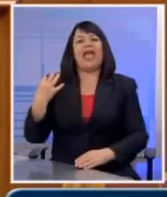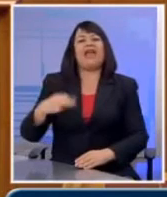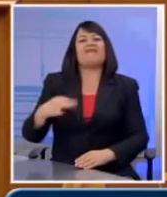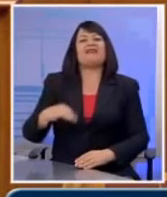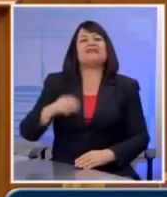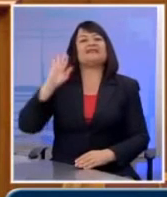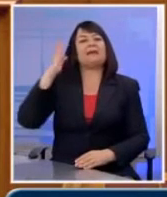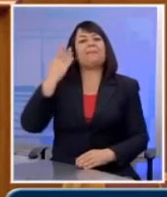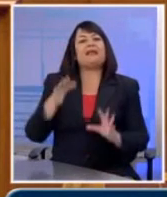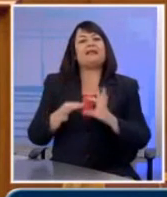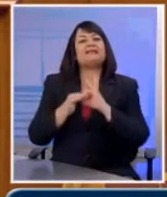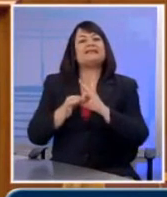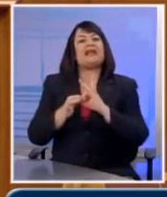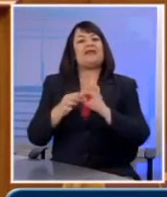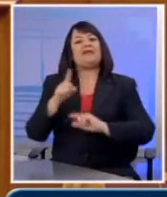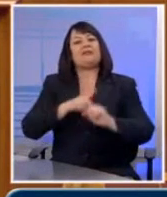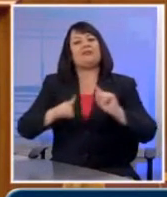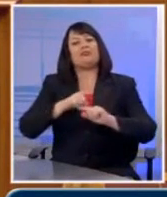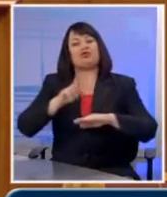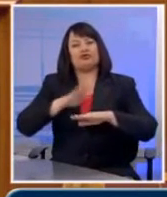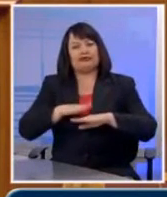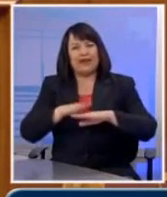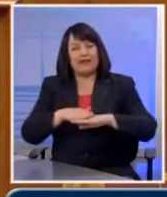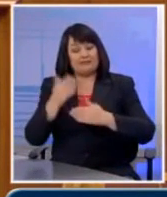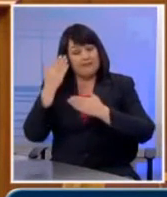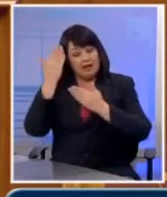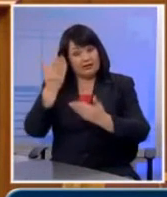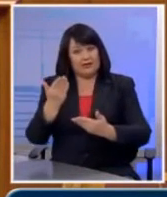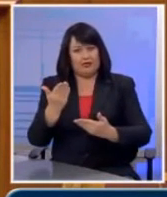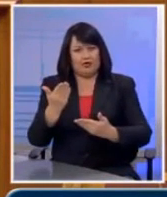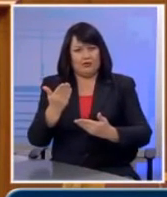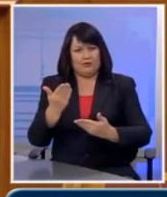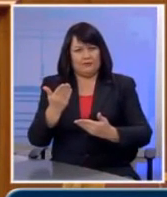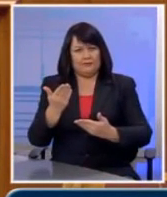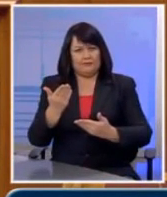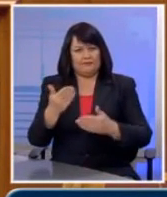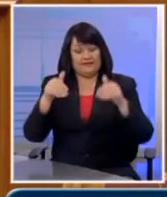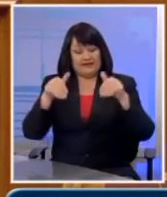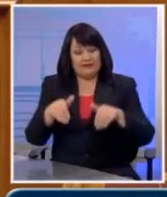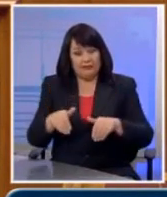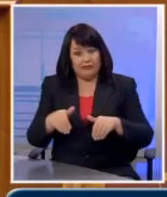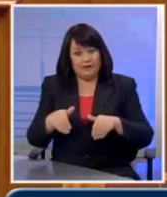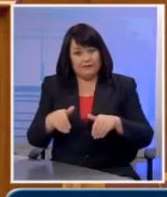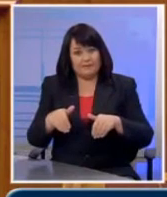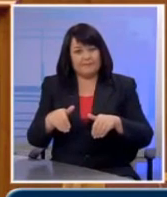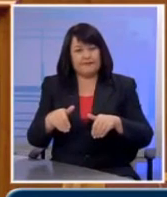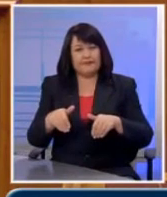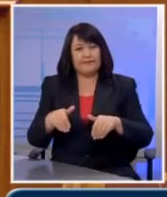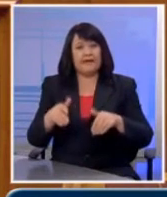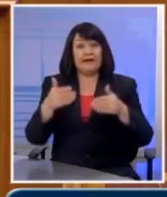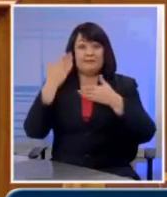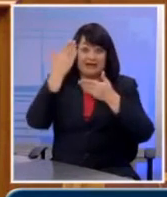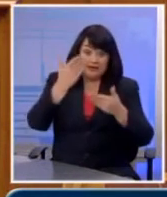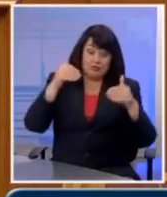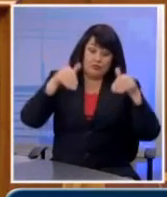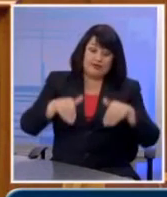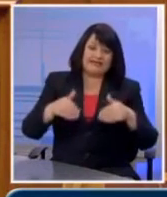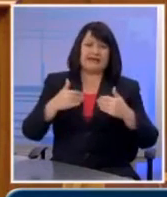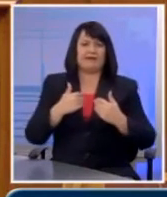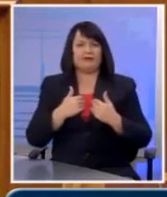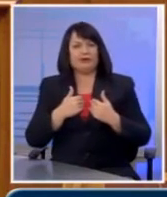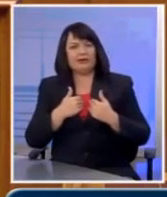παλιούς μου συναδέλφους, τους οποίους εκτιμώ και σέβομαι, το οποίο και αυτοί με εκτιμούν και σέβονται